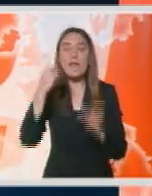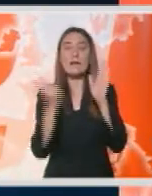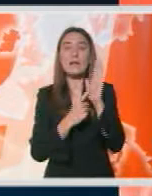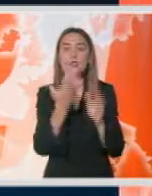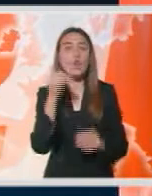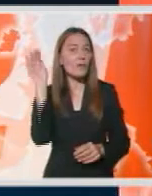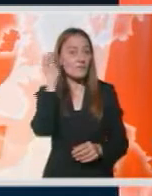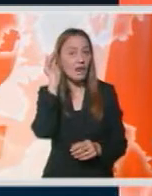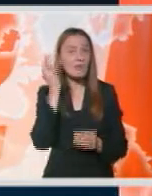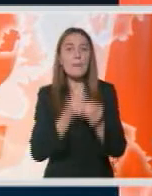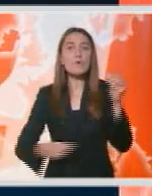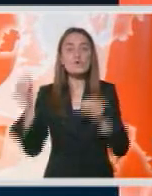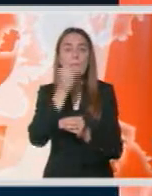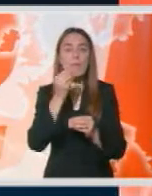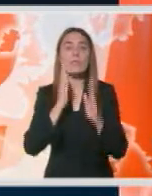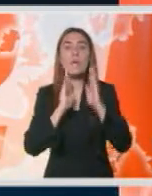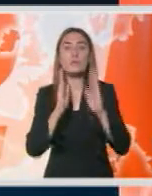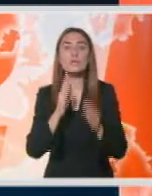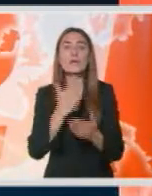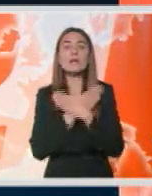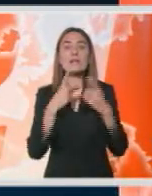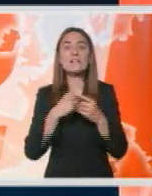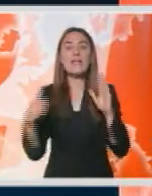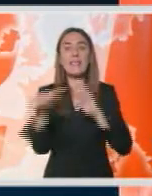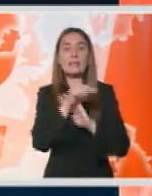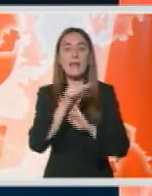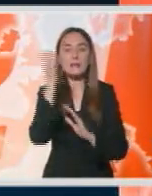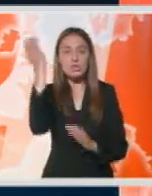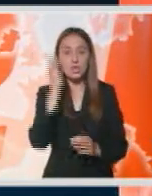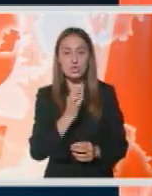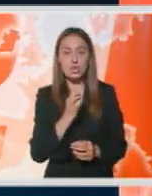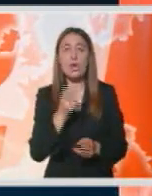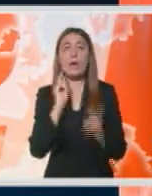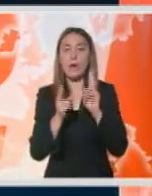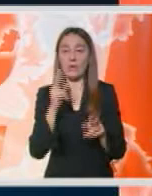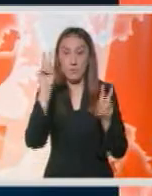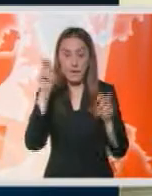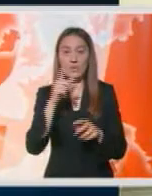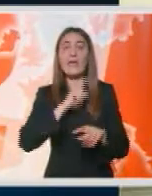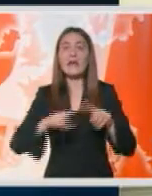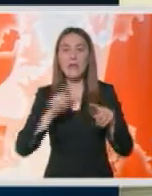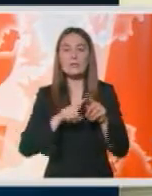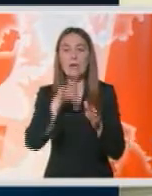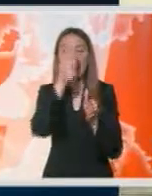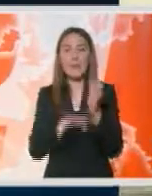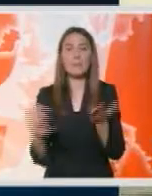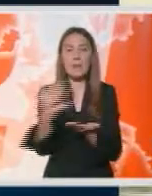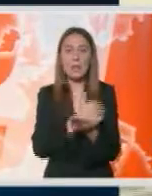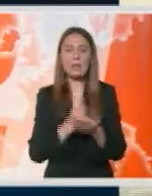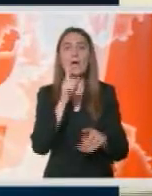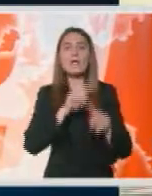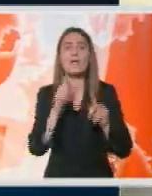zatražilo je od vlade poskupljenje putarina za 11%. Kako navode, razlog je pad prihoda jer su